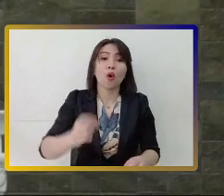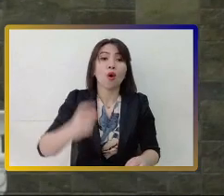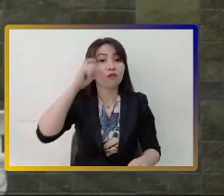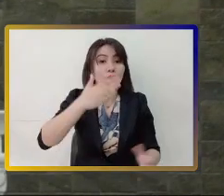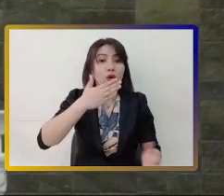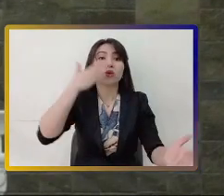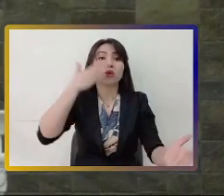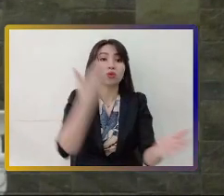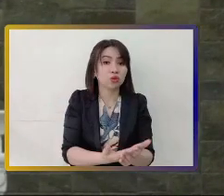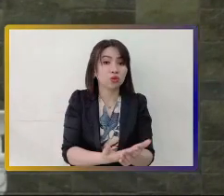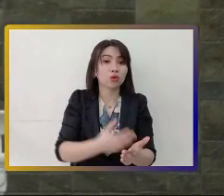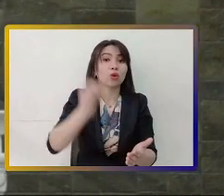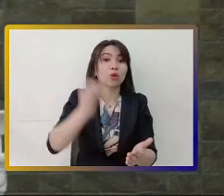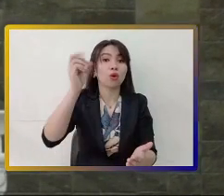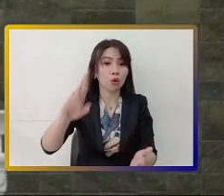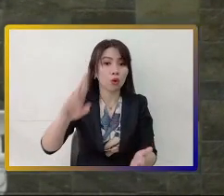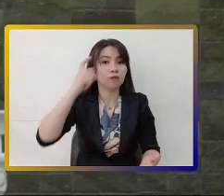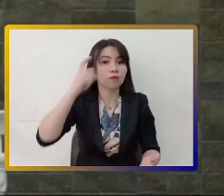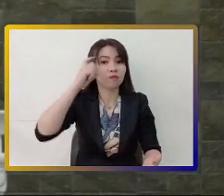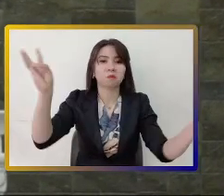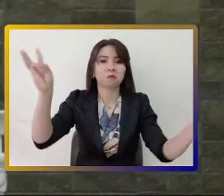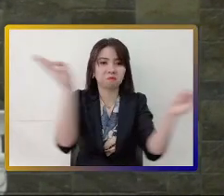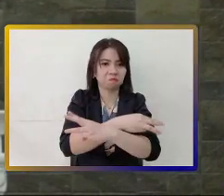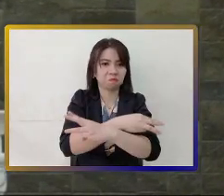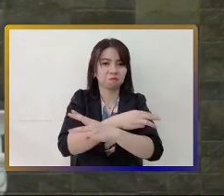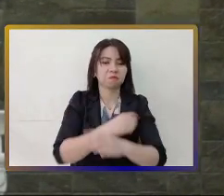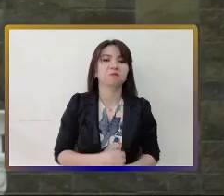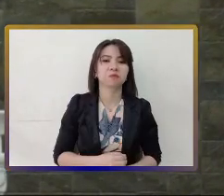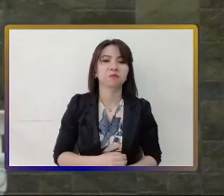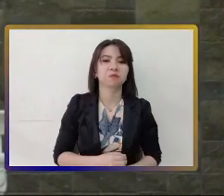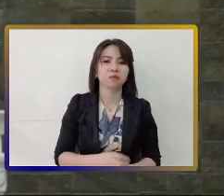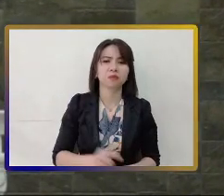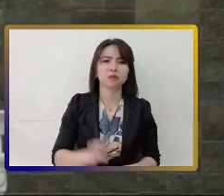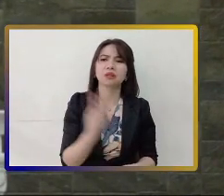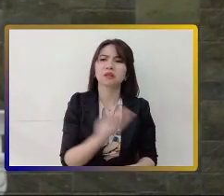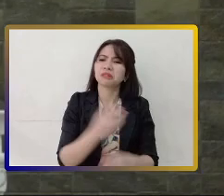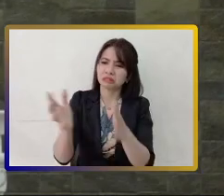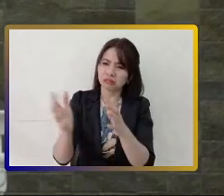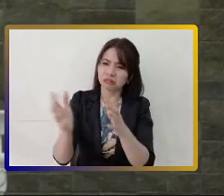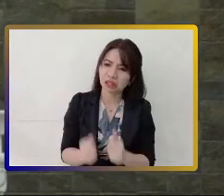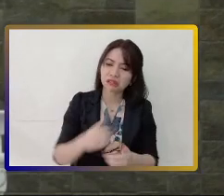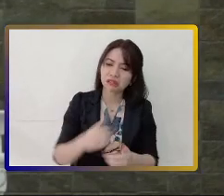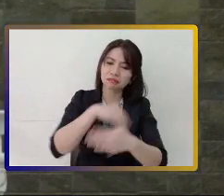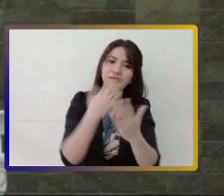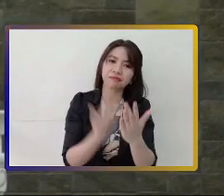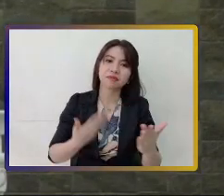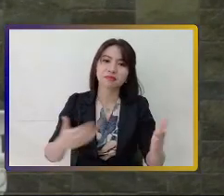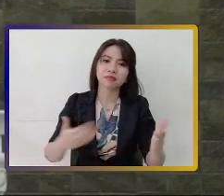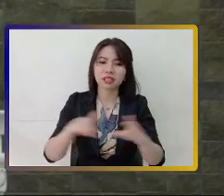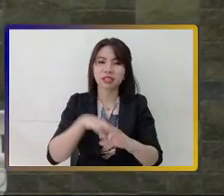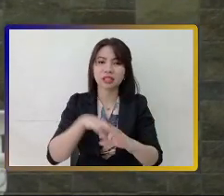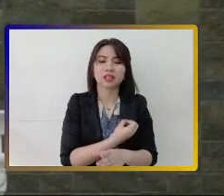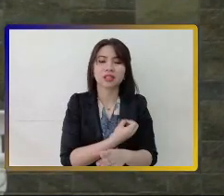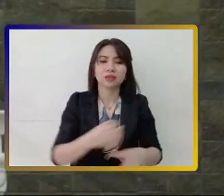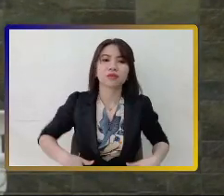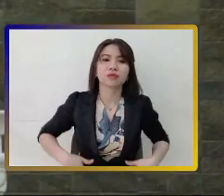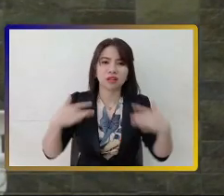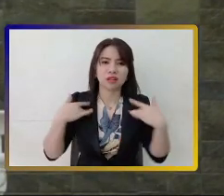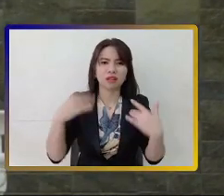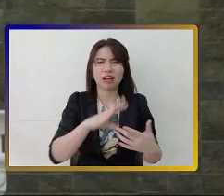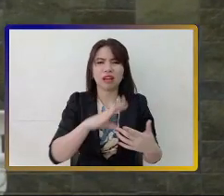Now, do you understand? We're accommodating something, kapatid, sa buhay natin, kapatid, na hindi po natin namamalayan, hindi po pala